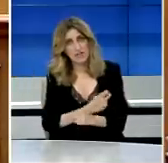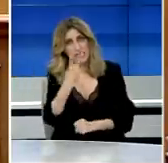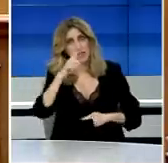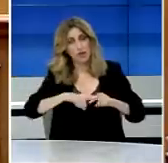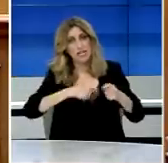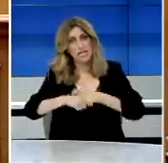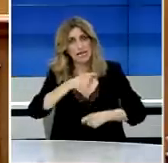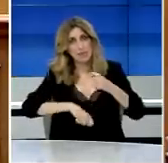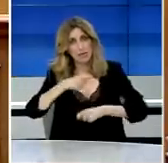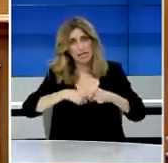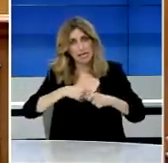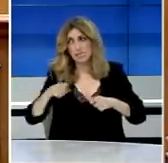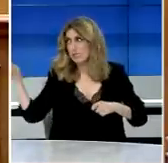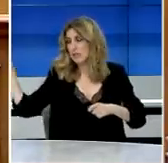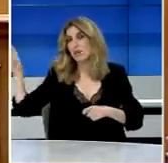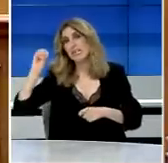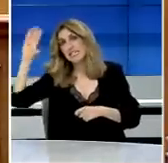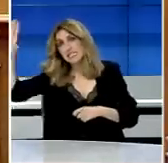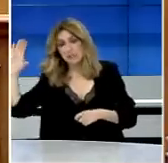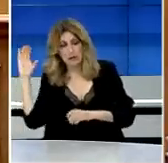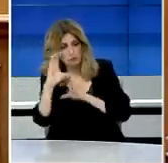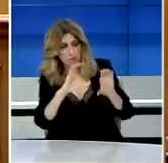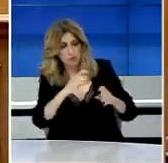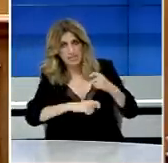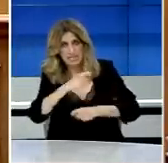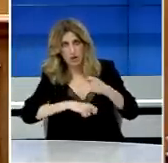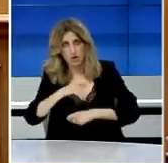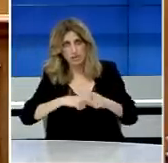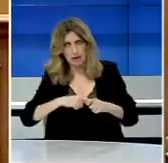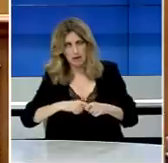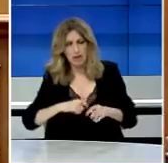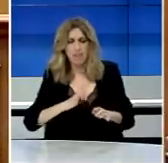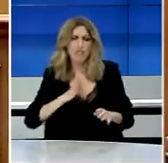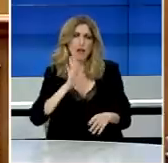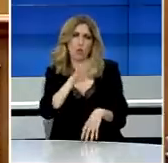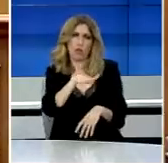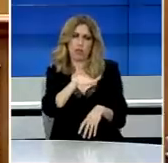startups. Δεν το υποτιμώ. Αλλά δεν είναι αυτή η επενδυτική έκρηξη που θα φέρνατε.